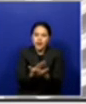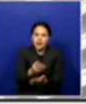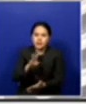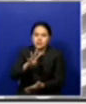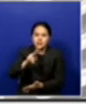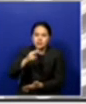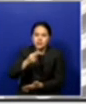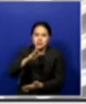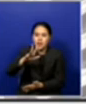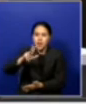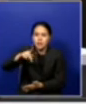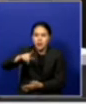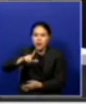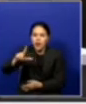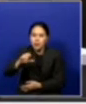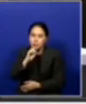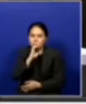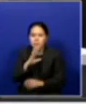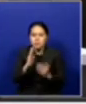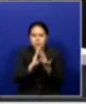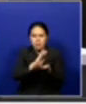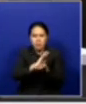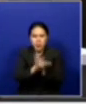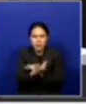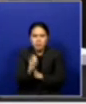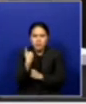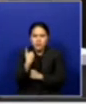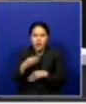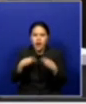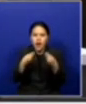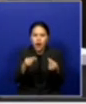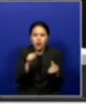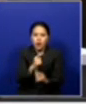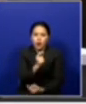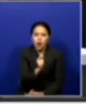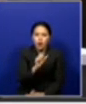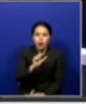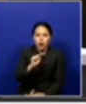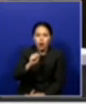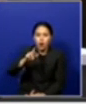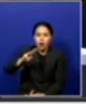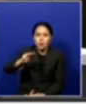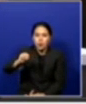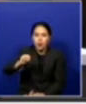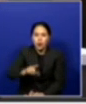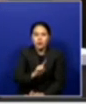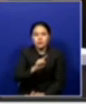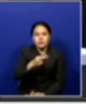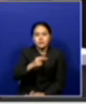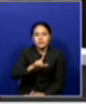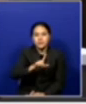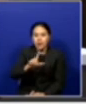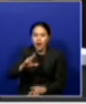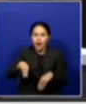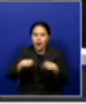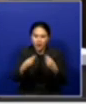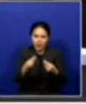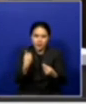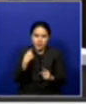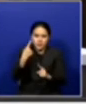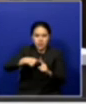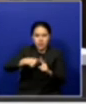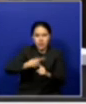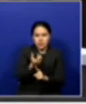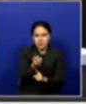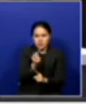เป็นต้องปรับใหม่นะให้อสม.ไป 10,000 ล้านค่าตอบแทนคน500ต่อเดือน19เดือนท่านเสน